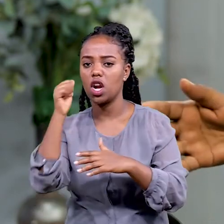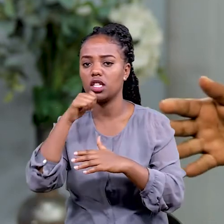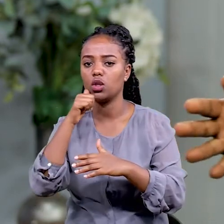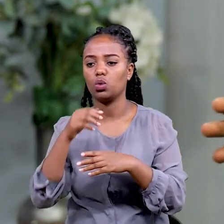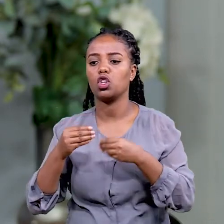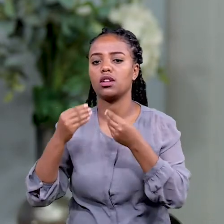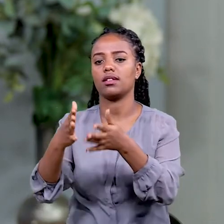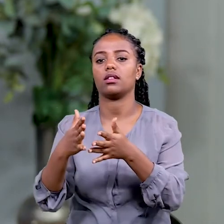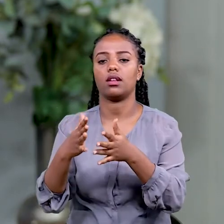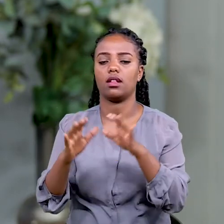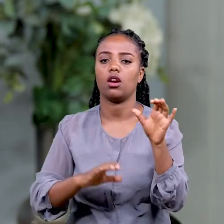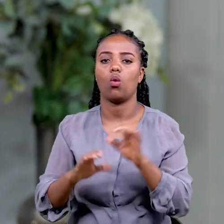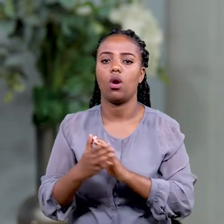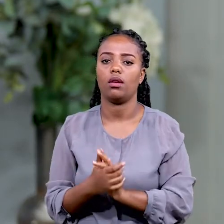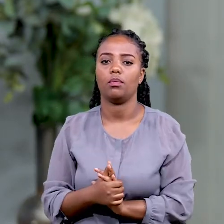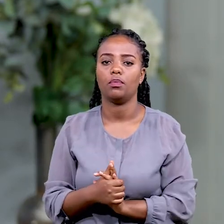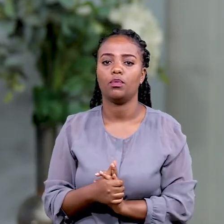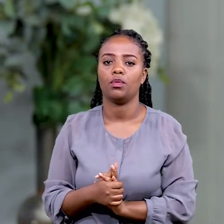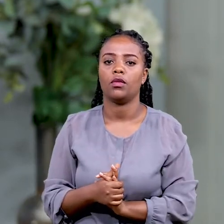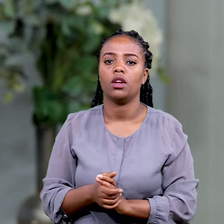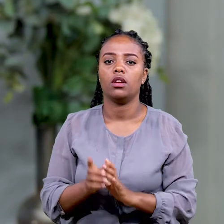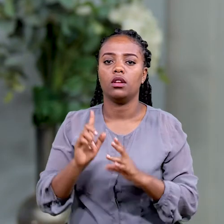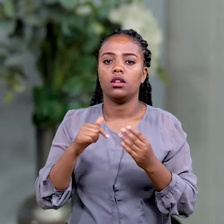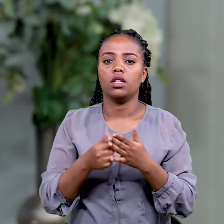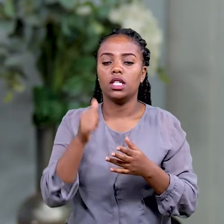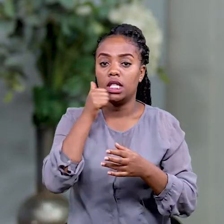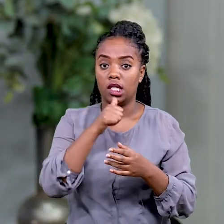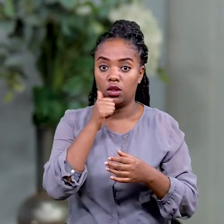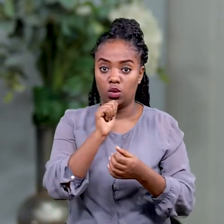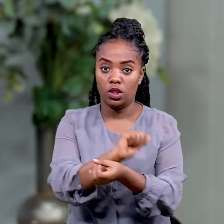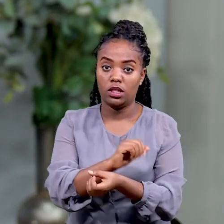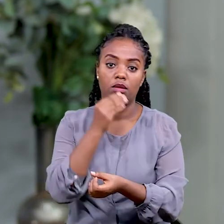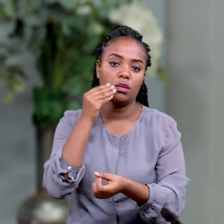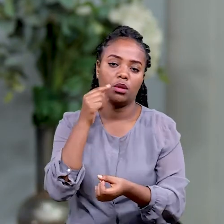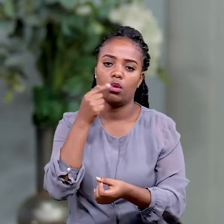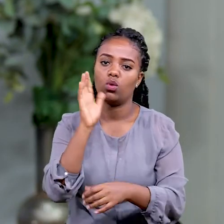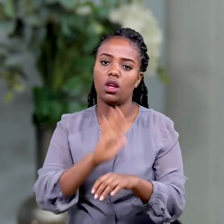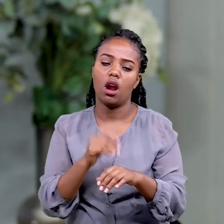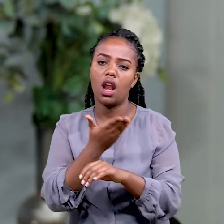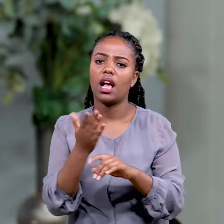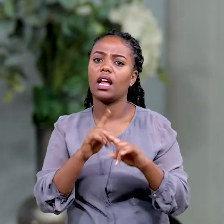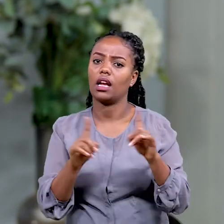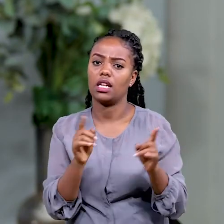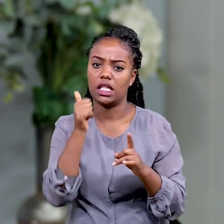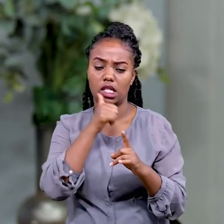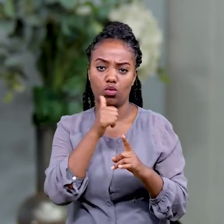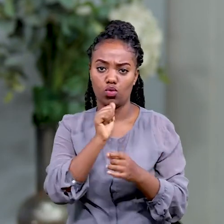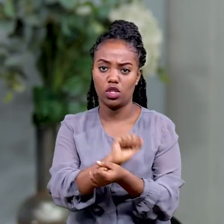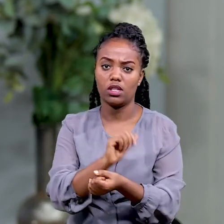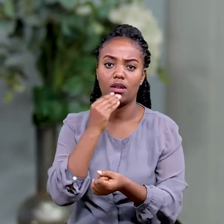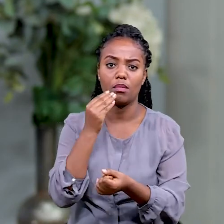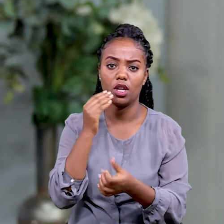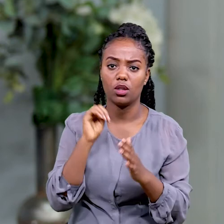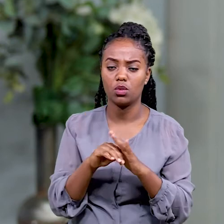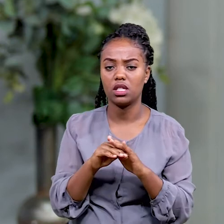ለሴቶች እንዲሆን ተደርጓል። ስለዚህ ሴቶች ማረሚያ ቤት ብለን እንጠራዋለን። ነገር ግን ሴቶች